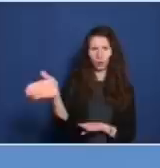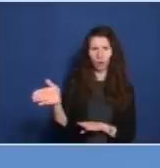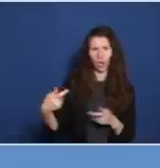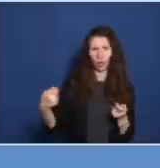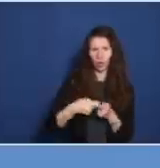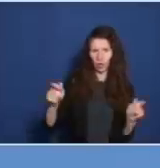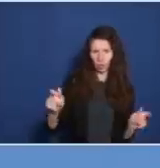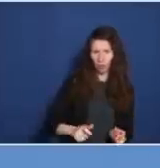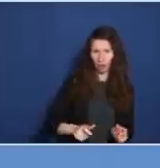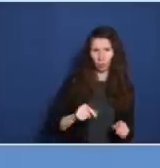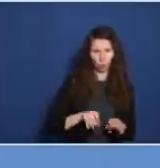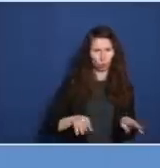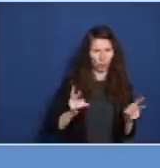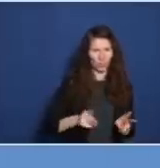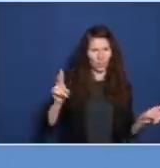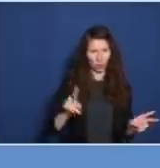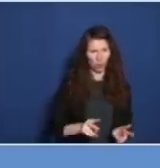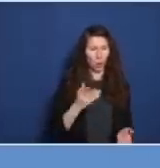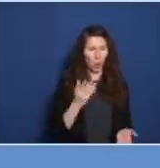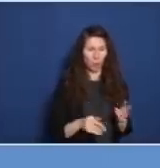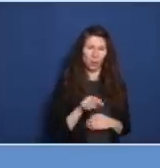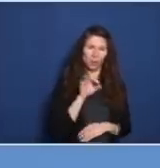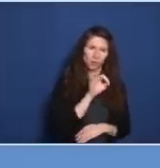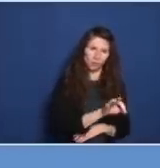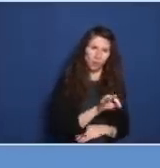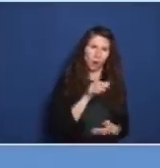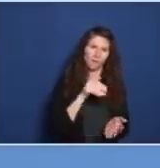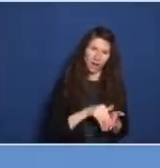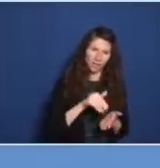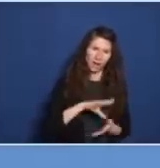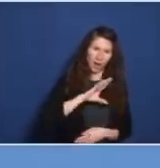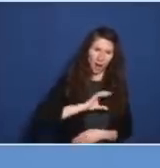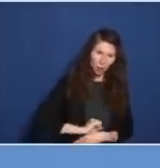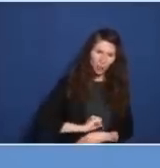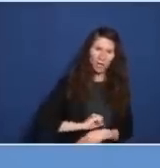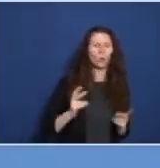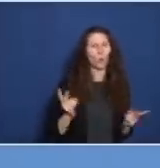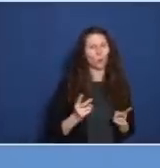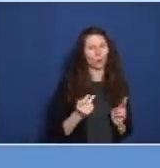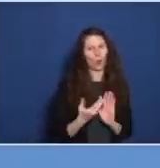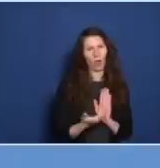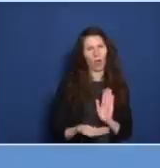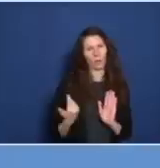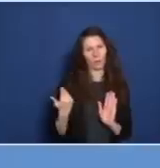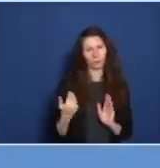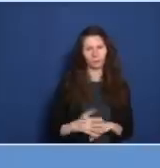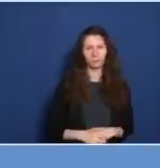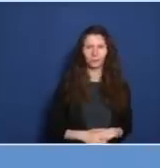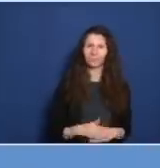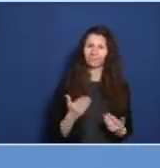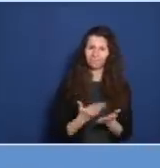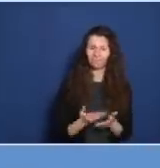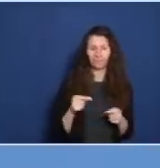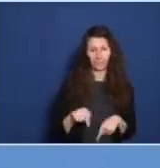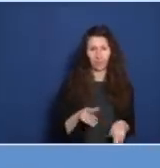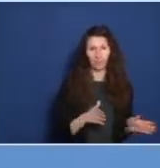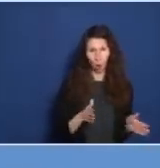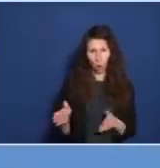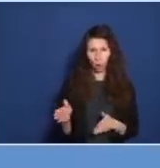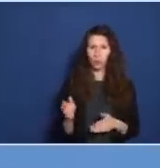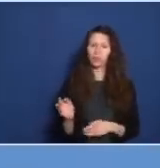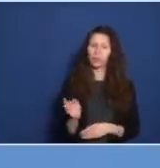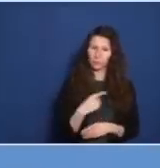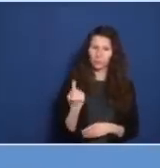Kontaktsperren, noch vertretbar noch aufrechterhalten werden können. Und genau deswegen haben wir jetzt in dieser Verordnung